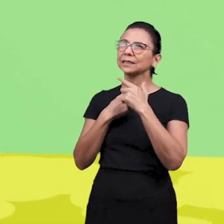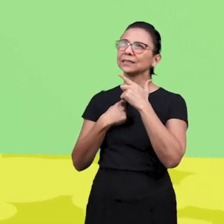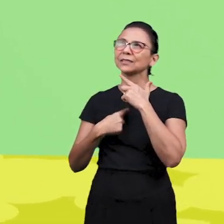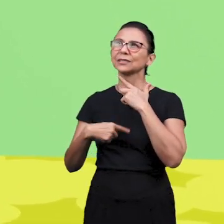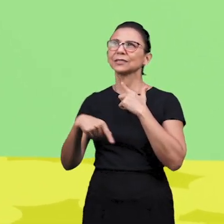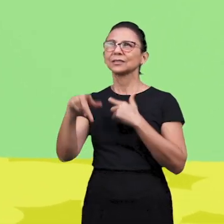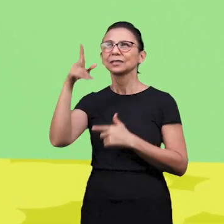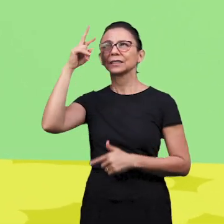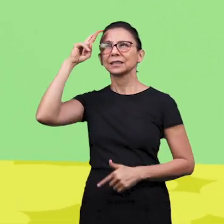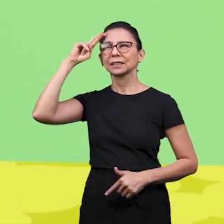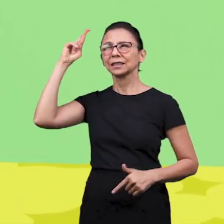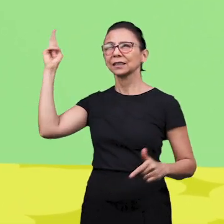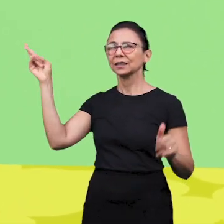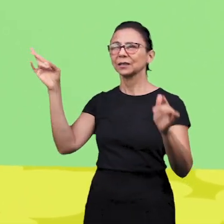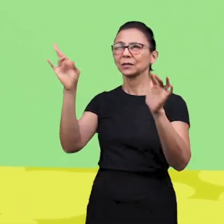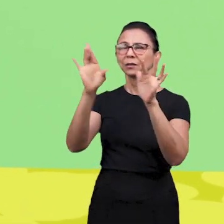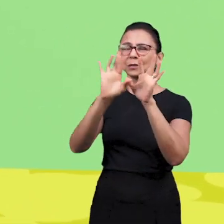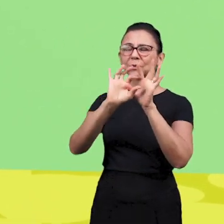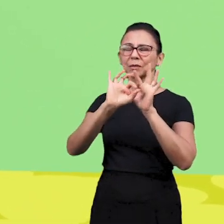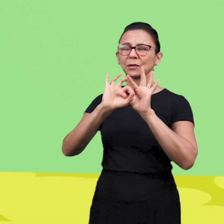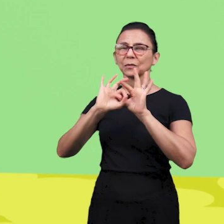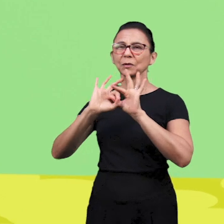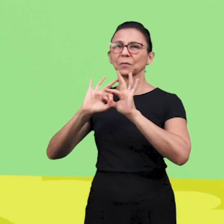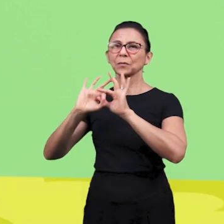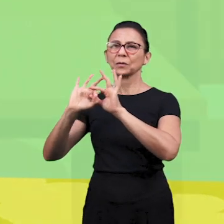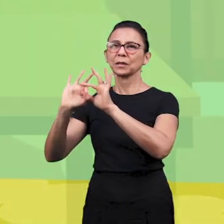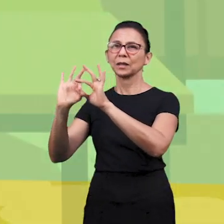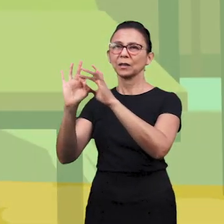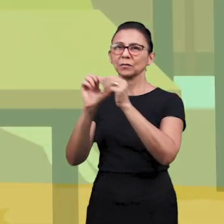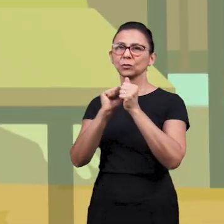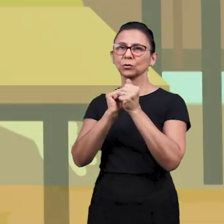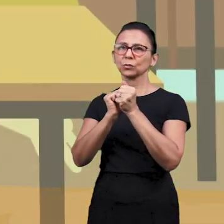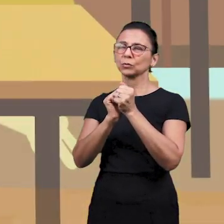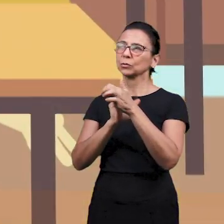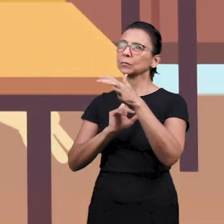позволь мне пребывать пред лицом Твоим навеки.